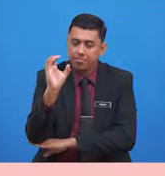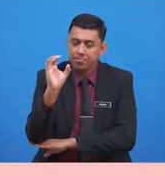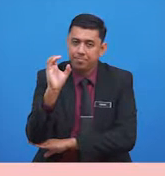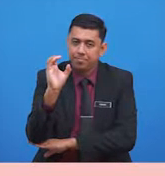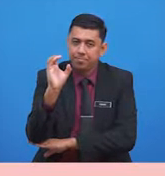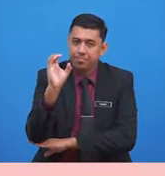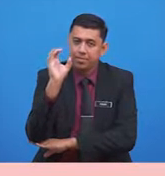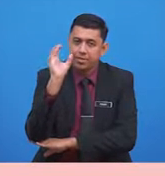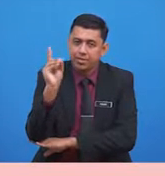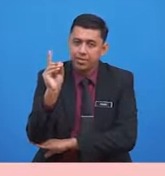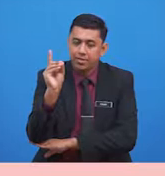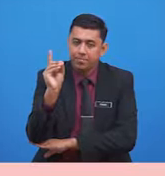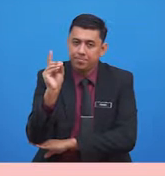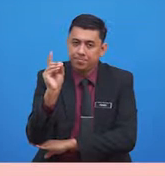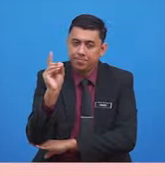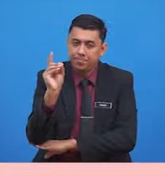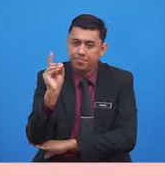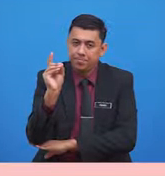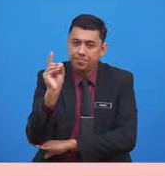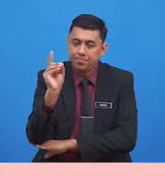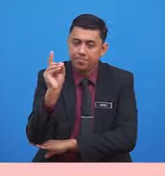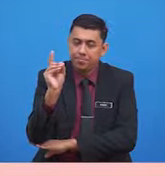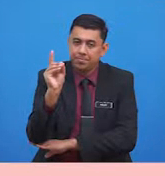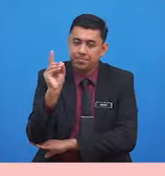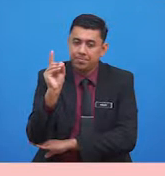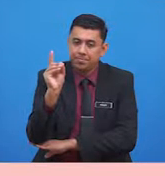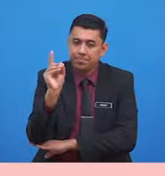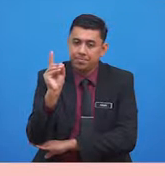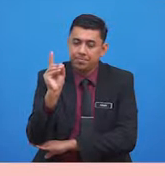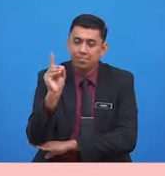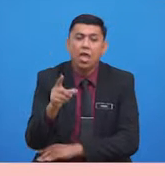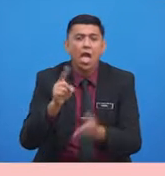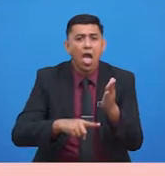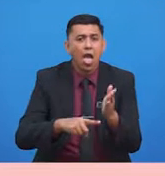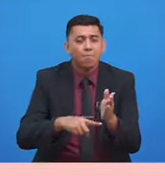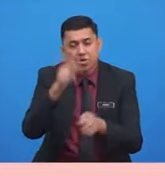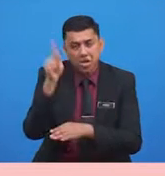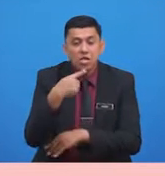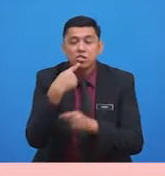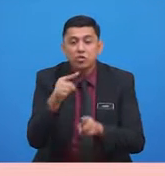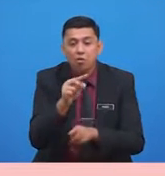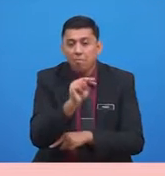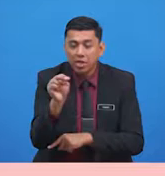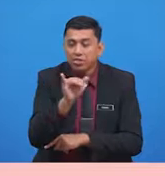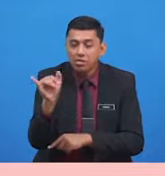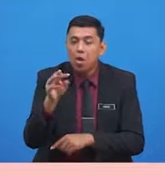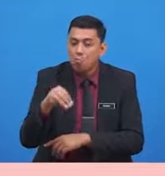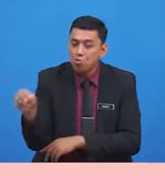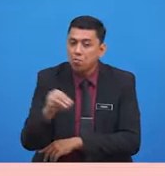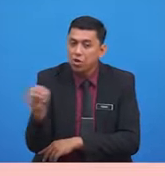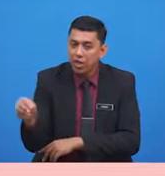C. Membuang. D. Memberikan. Apakah jawapannya,